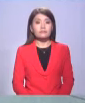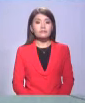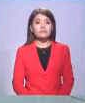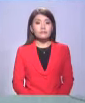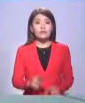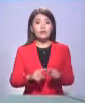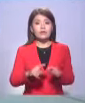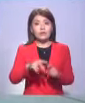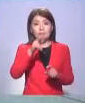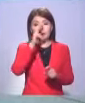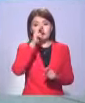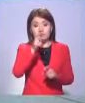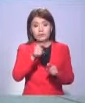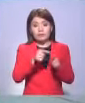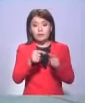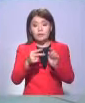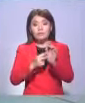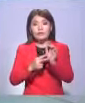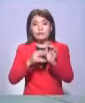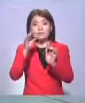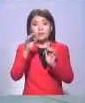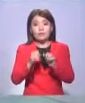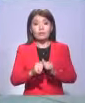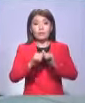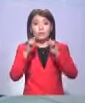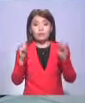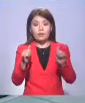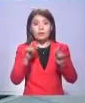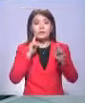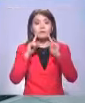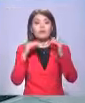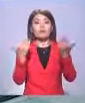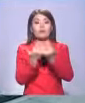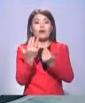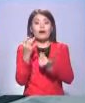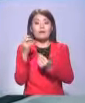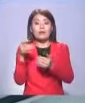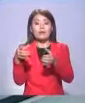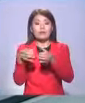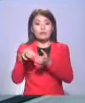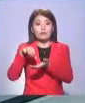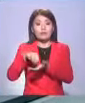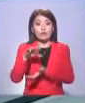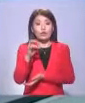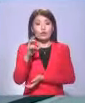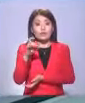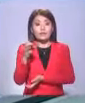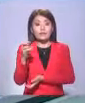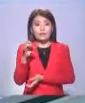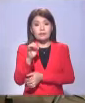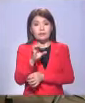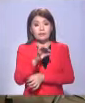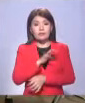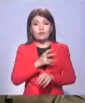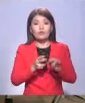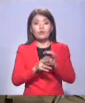Алдағы 3 жылда өңделген өнім үлесін 70%-ке ұлғайту керек. Мәжіліс депутаты Аманат фракциясының мүшесі Нұржан Әшімбетов осылай деді. Партия